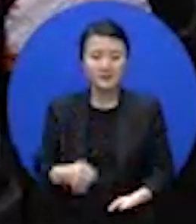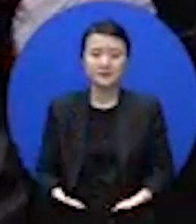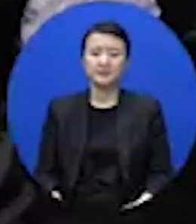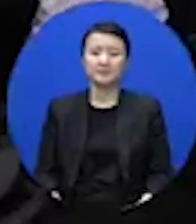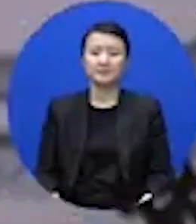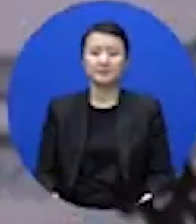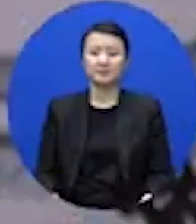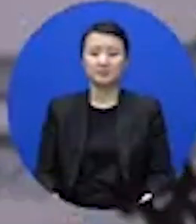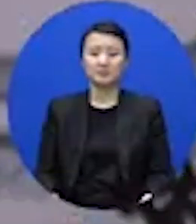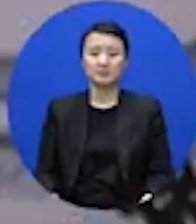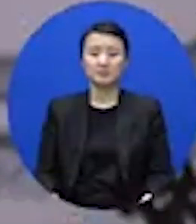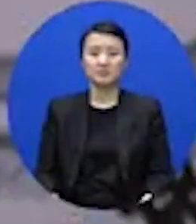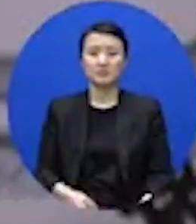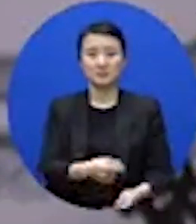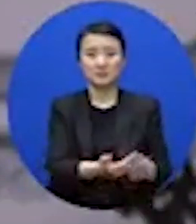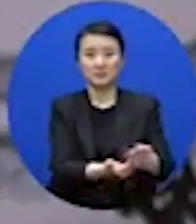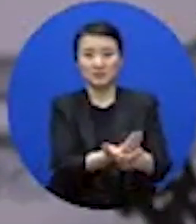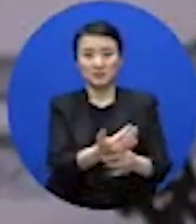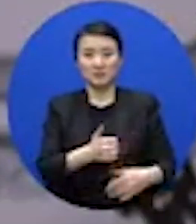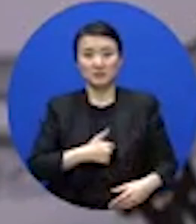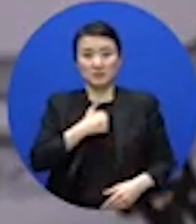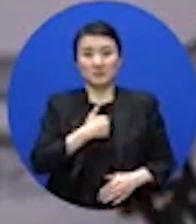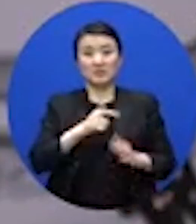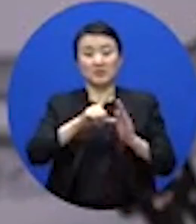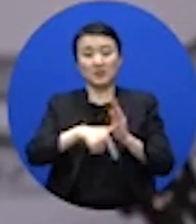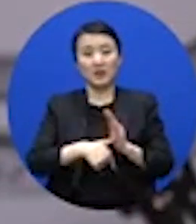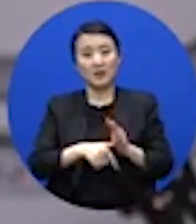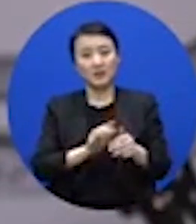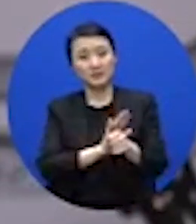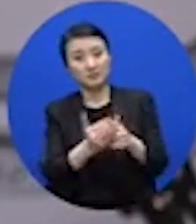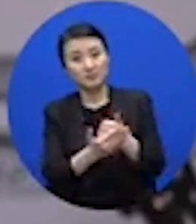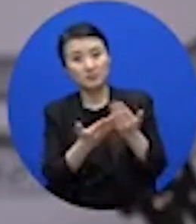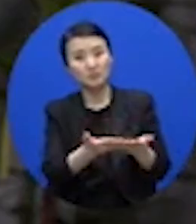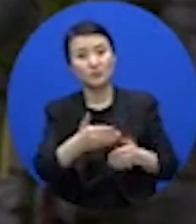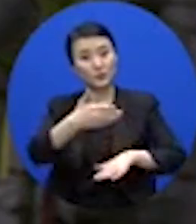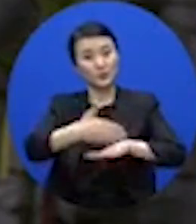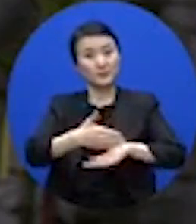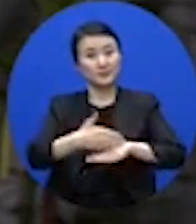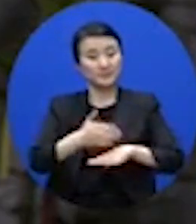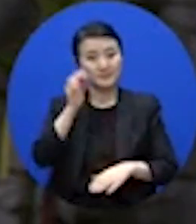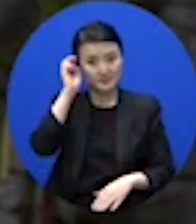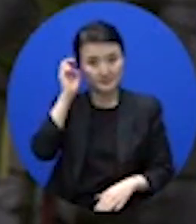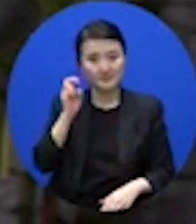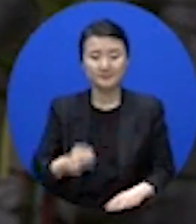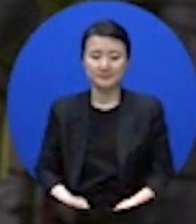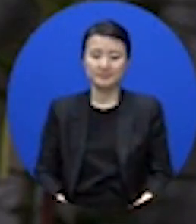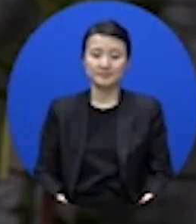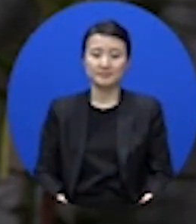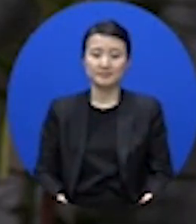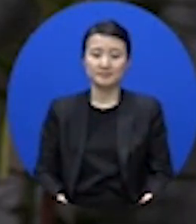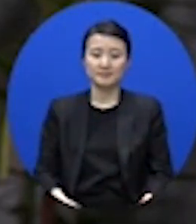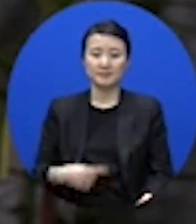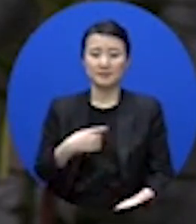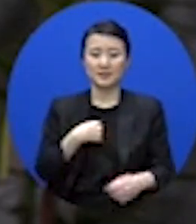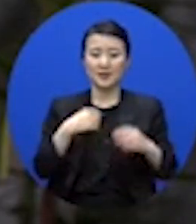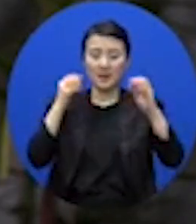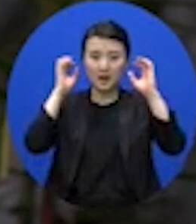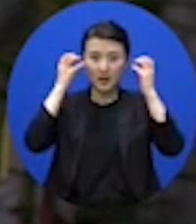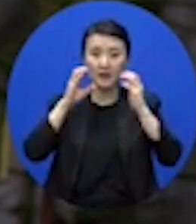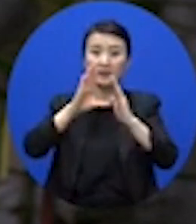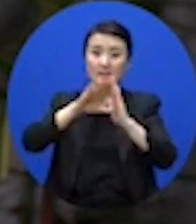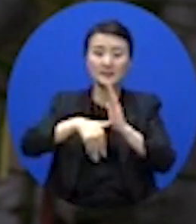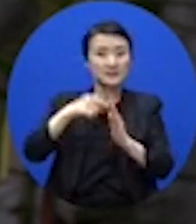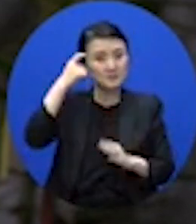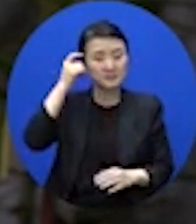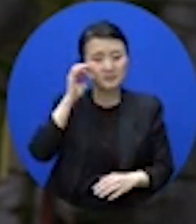했는데 감싸주면 고맙잖아요. 저는 이제 이런 게 있어요. 어릴 때 여러분 우리